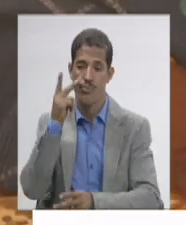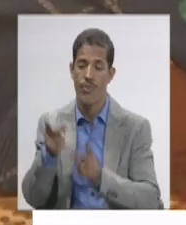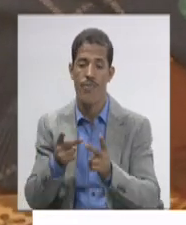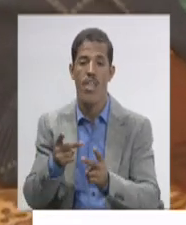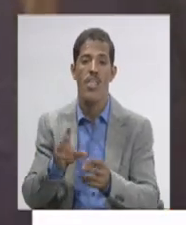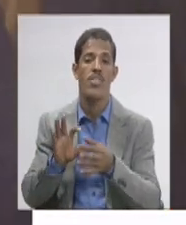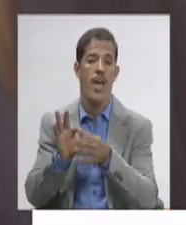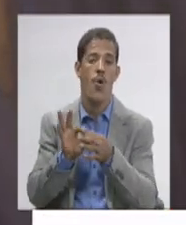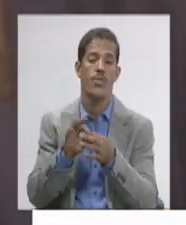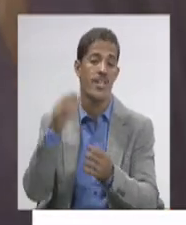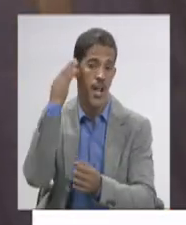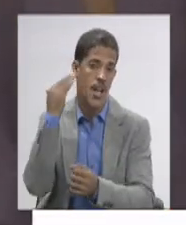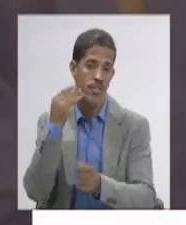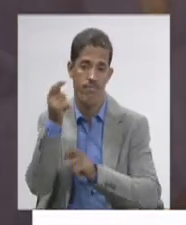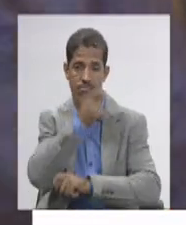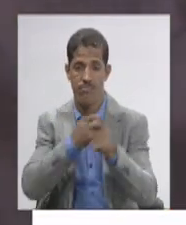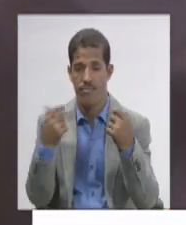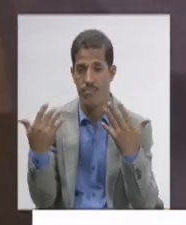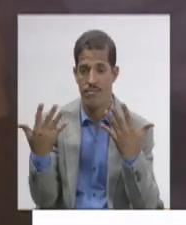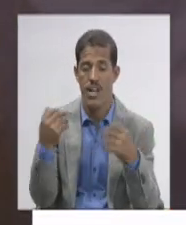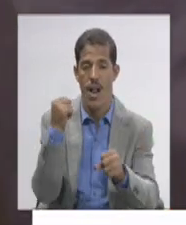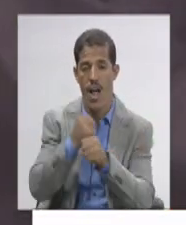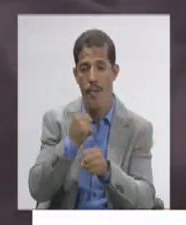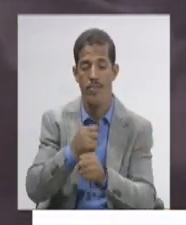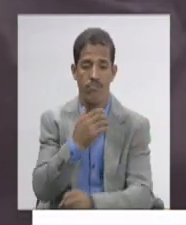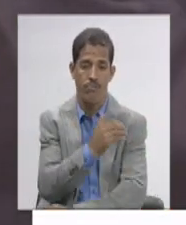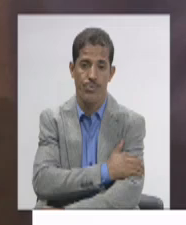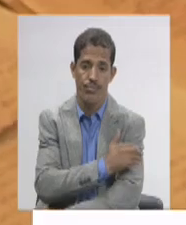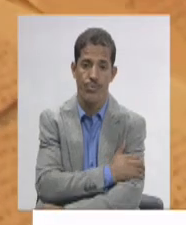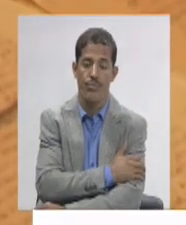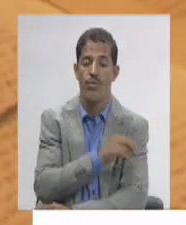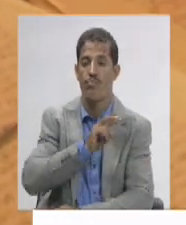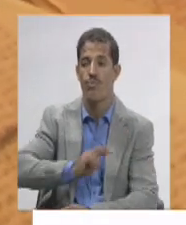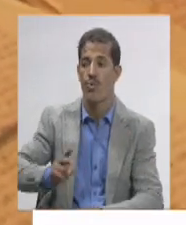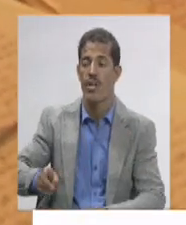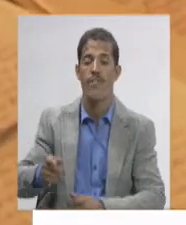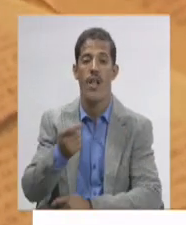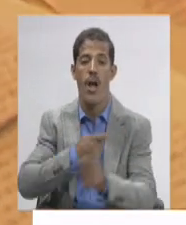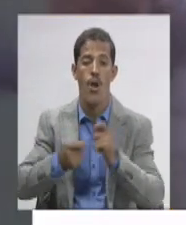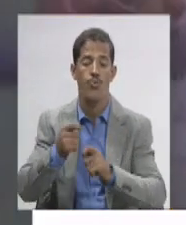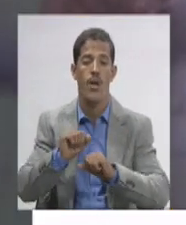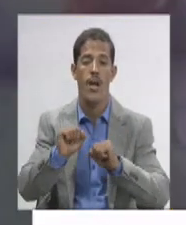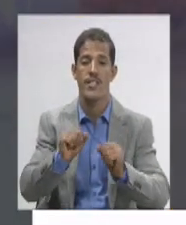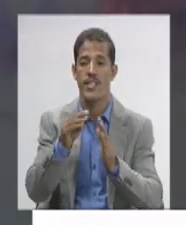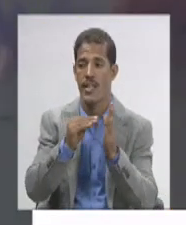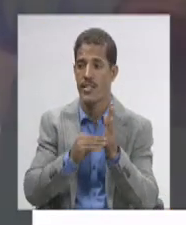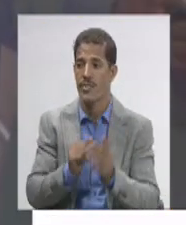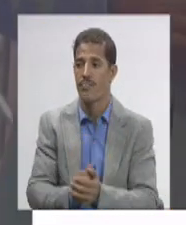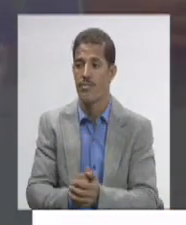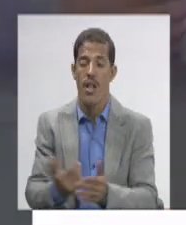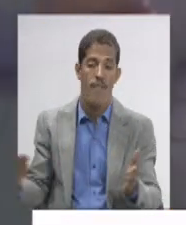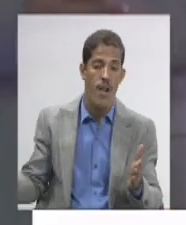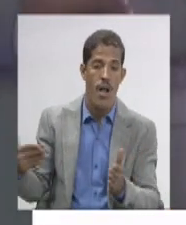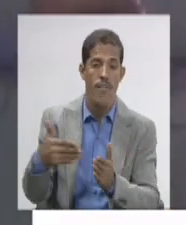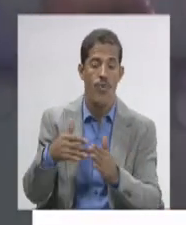المحليه وتم خلاله عرض اصناف عديده من منتجنا الوطني من مختلف المقتنيات التراثيه والتقليديه وقد اختتمت فعاليات